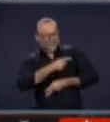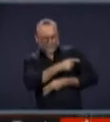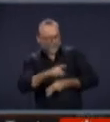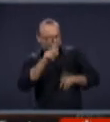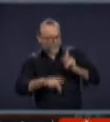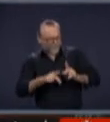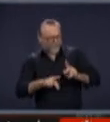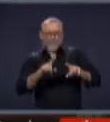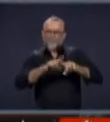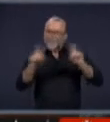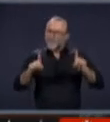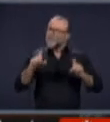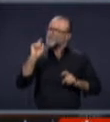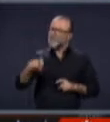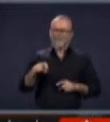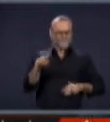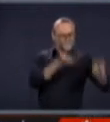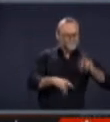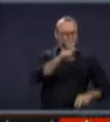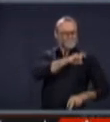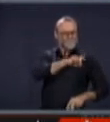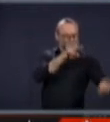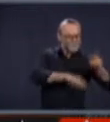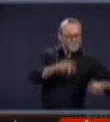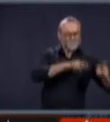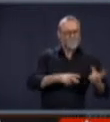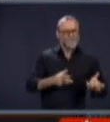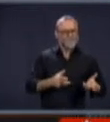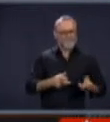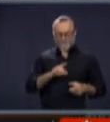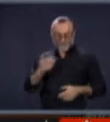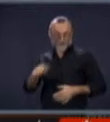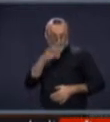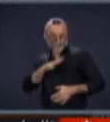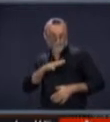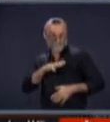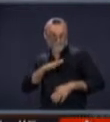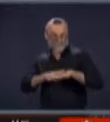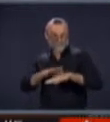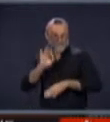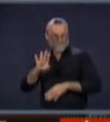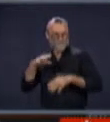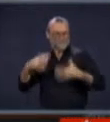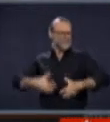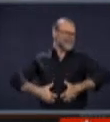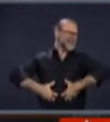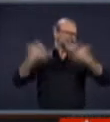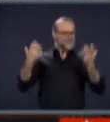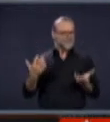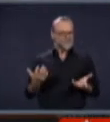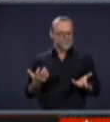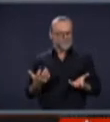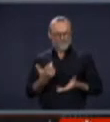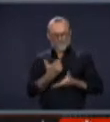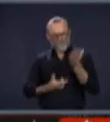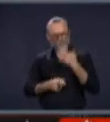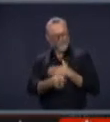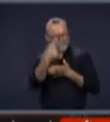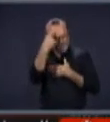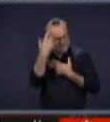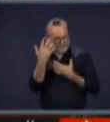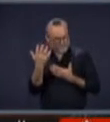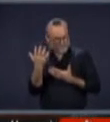nos épaules le poids de ces personnes imprudentes. Elle était vraiment en colère. Et alors, qu'est-ce que vous